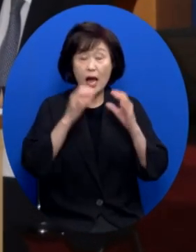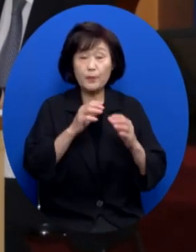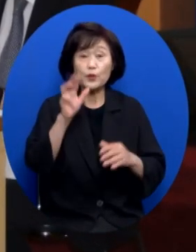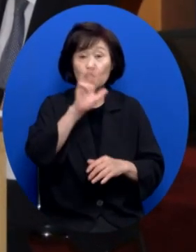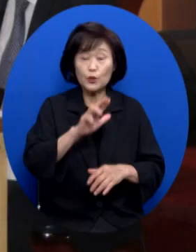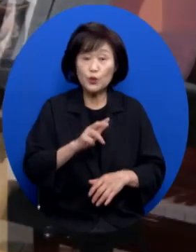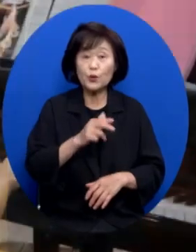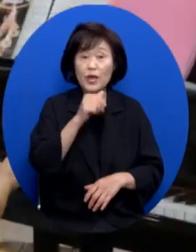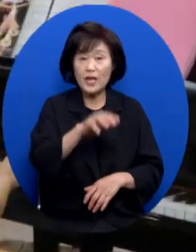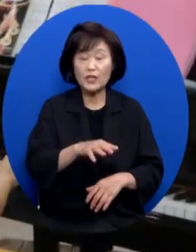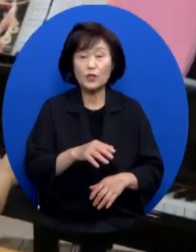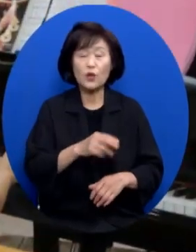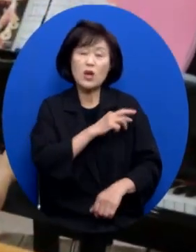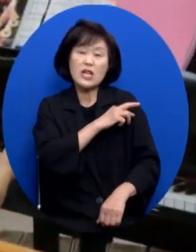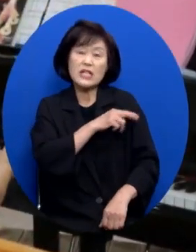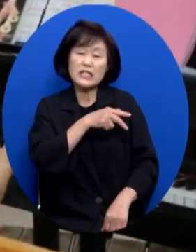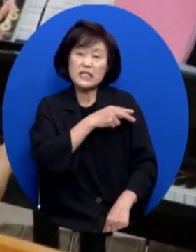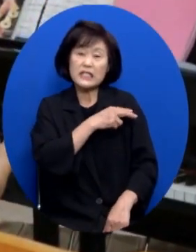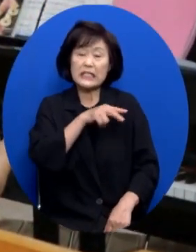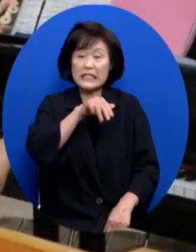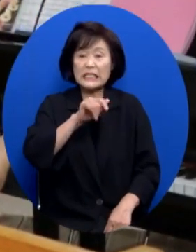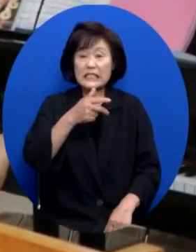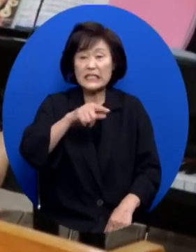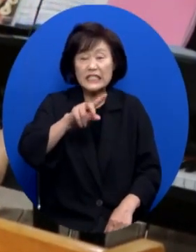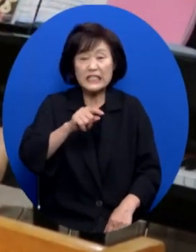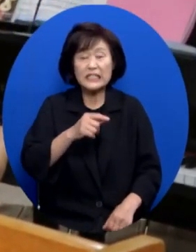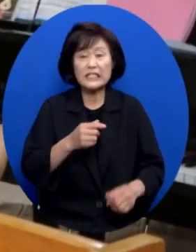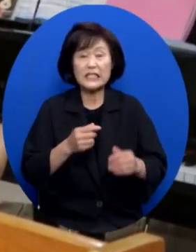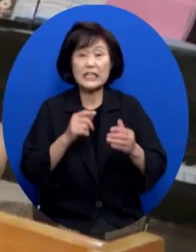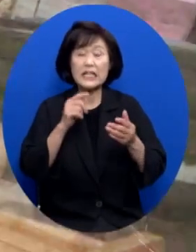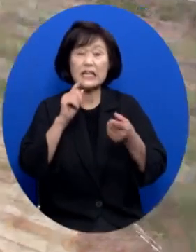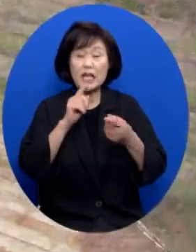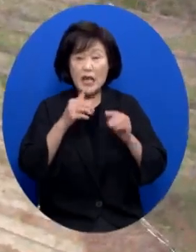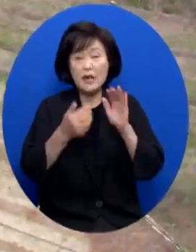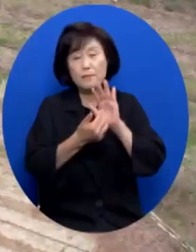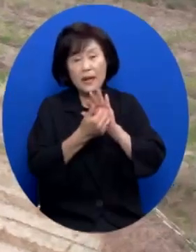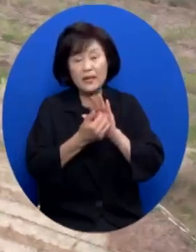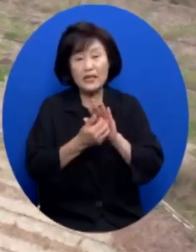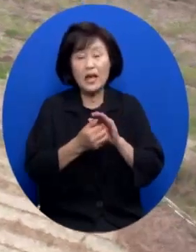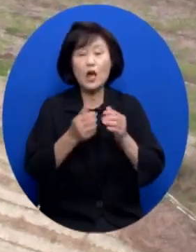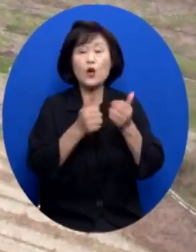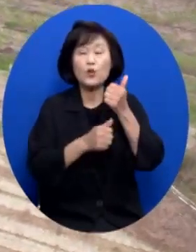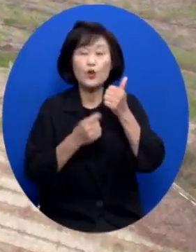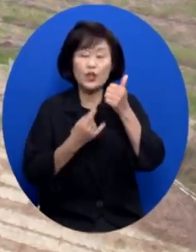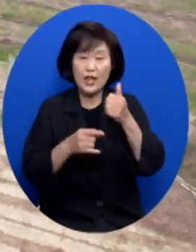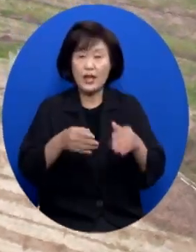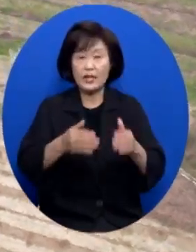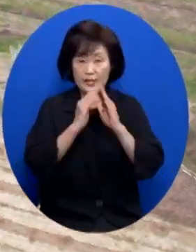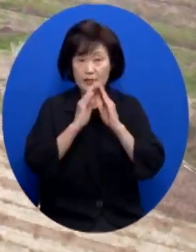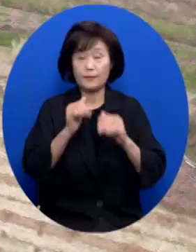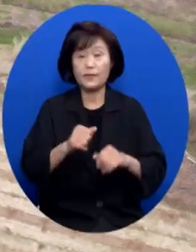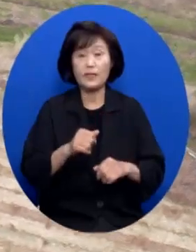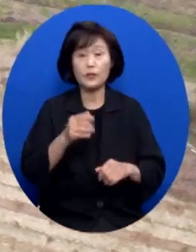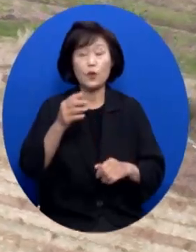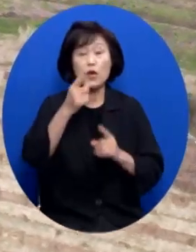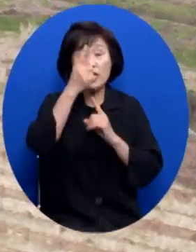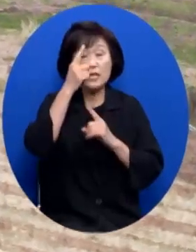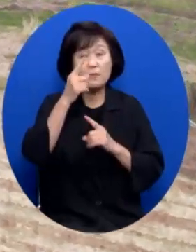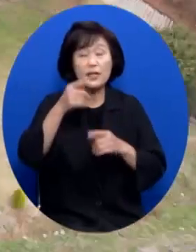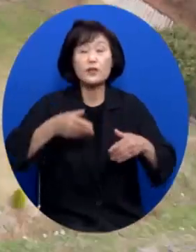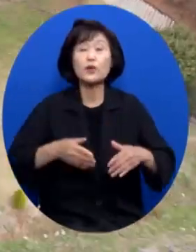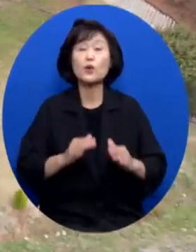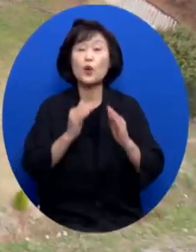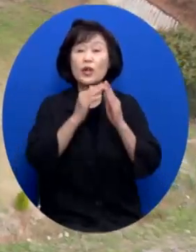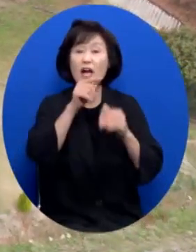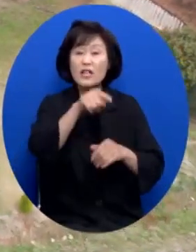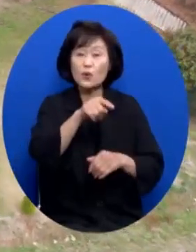경청노회도 신천지 이단대책위원회를 결성했다고 전했습니다. 또 청도 이만희 고향 신천지 성지화 대책이란